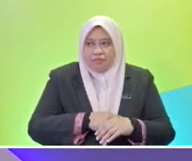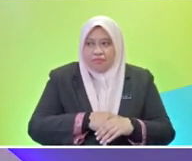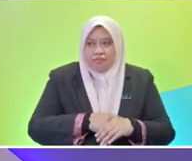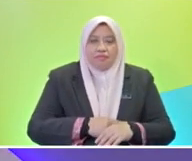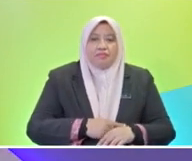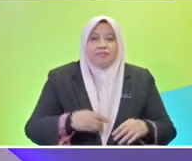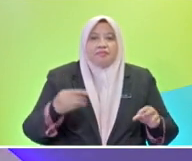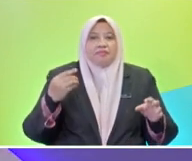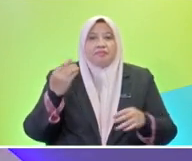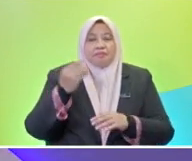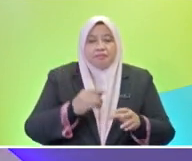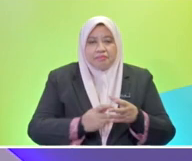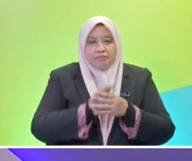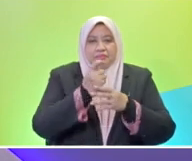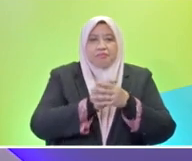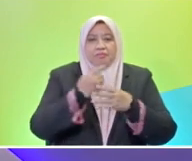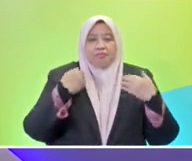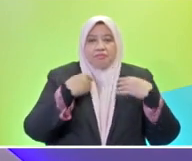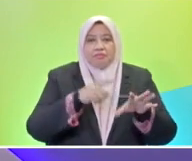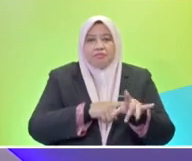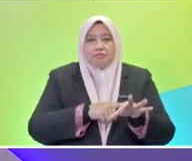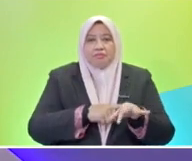boleh. Cikgu ada daun. Okey. Cikgu ada